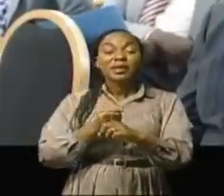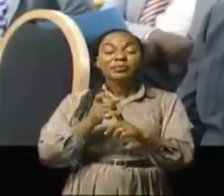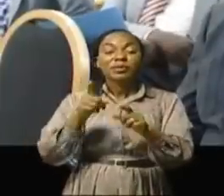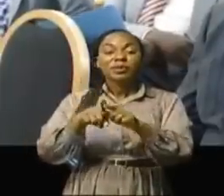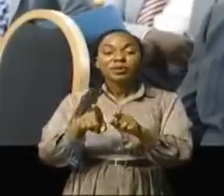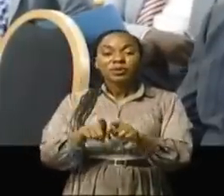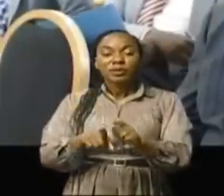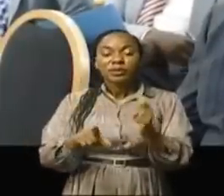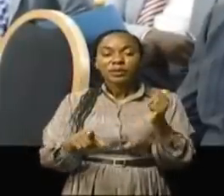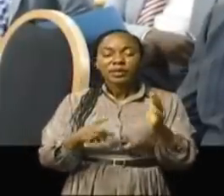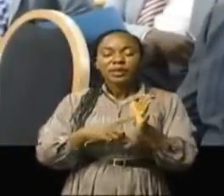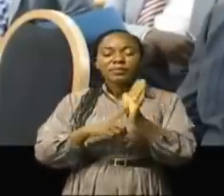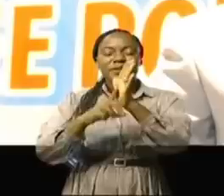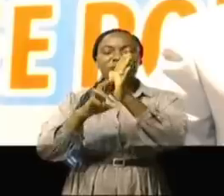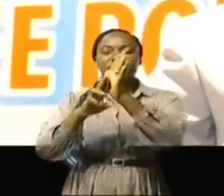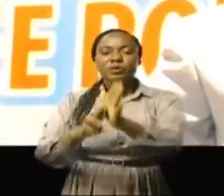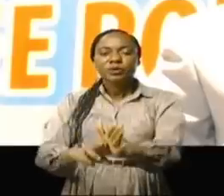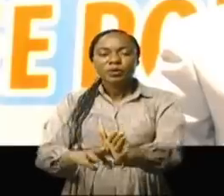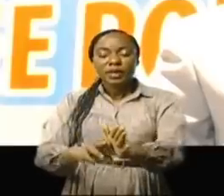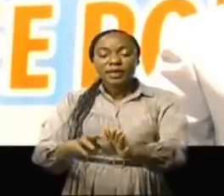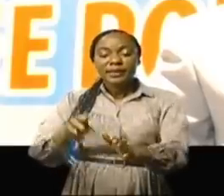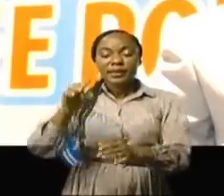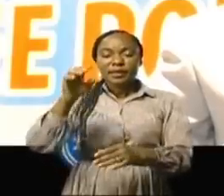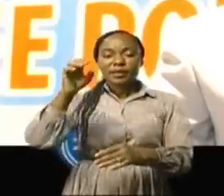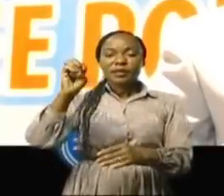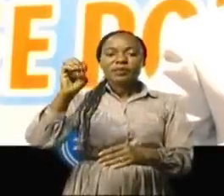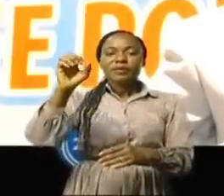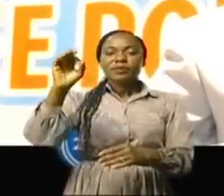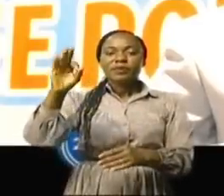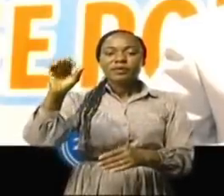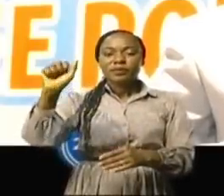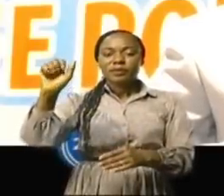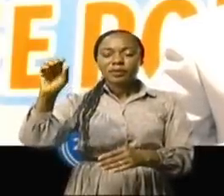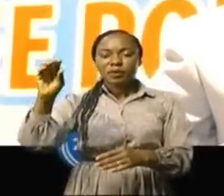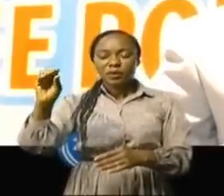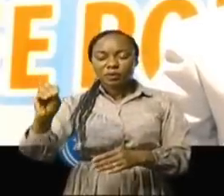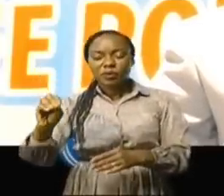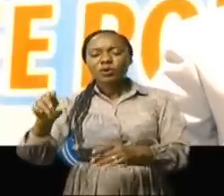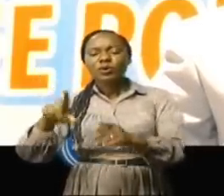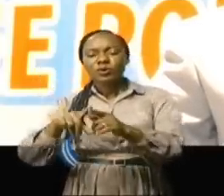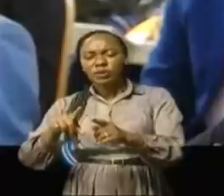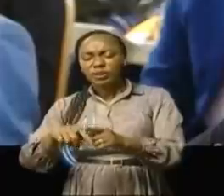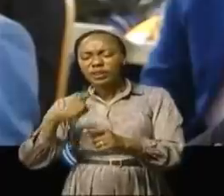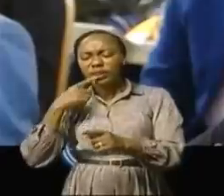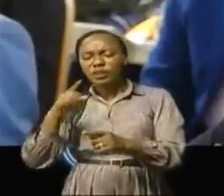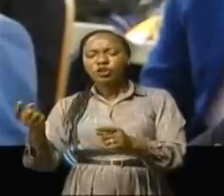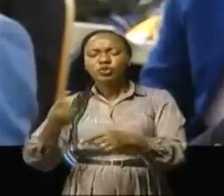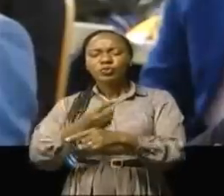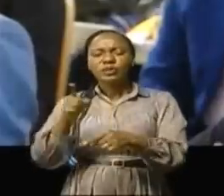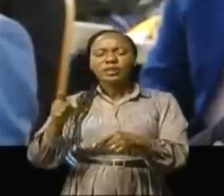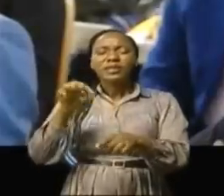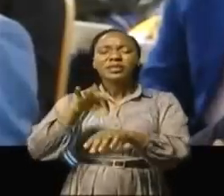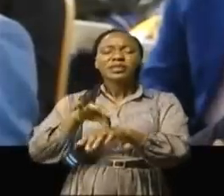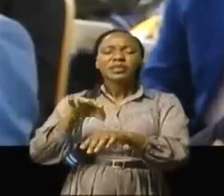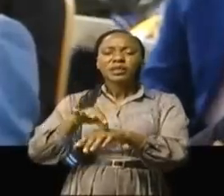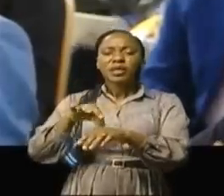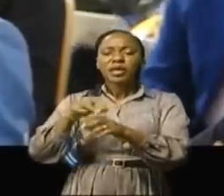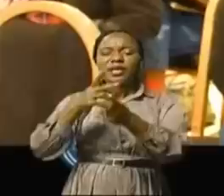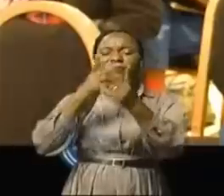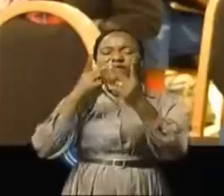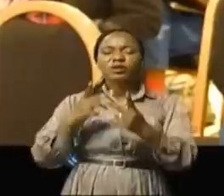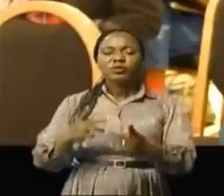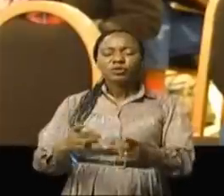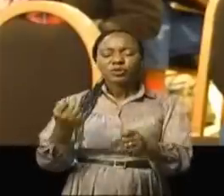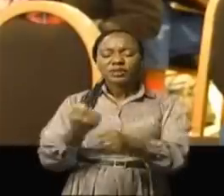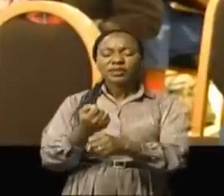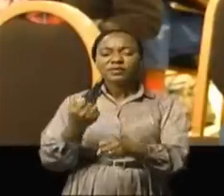les représentants de la FAO en RDC, Aristide Ongoné, cette journée offre une opportunité à la valorisation du